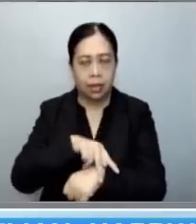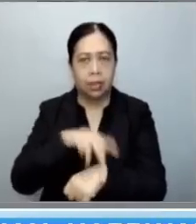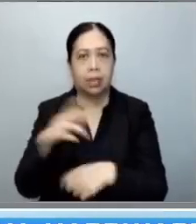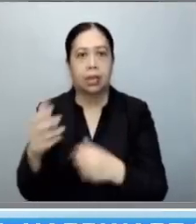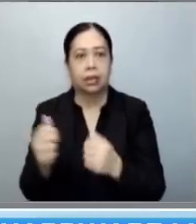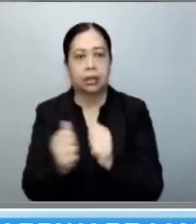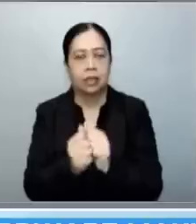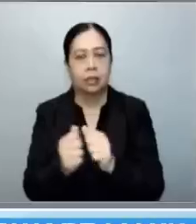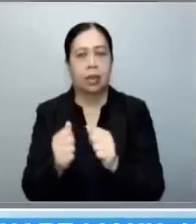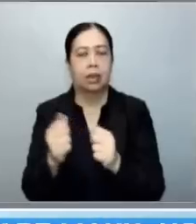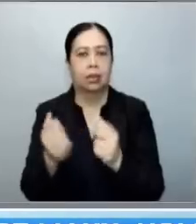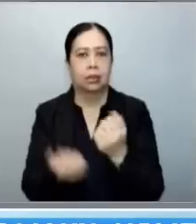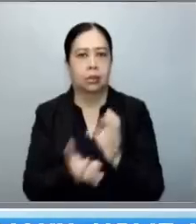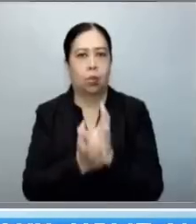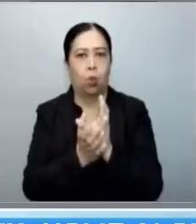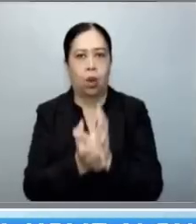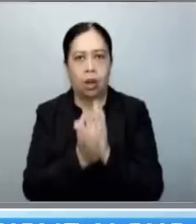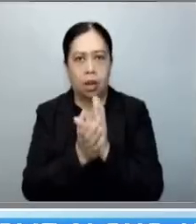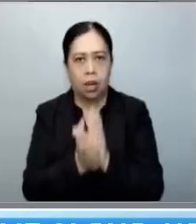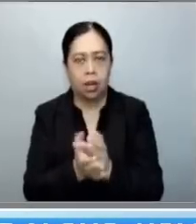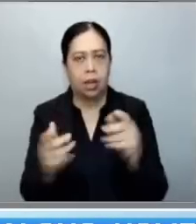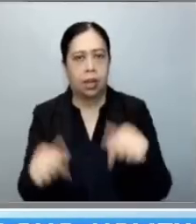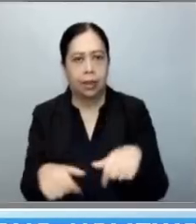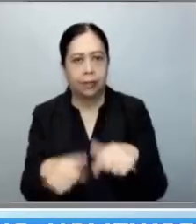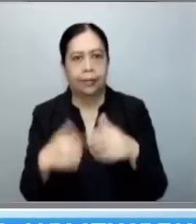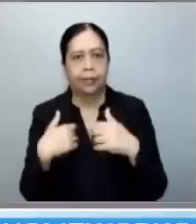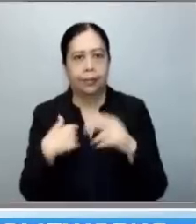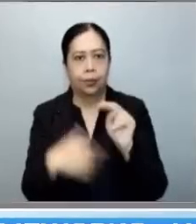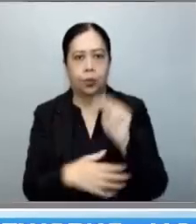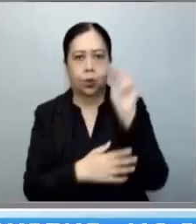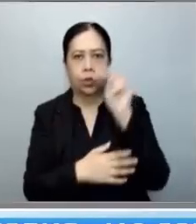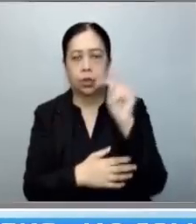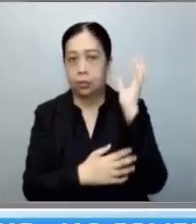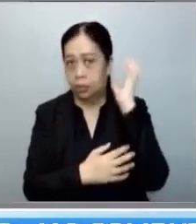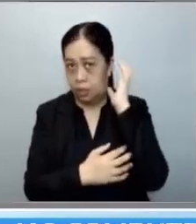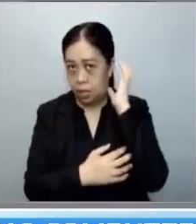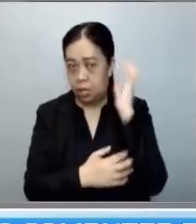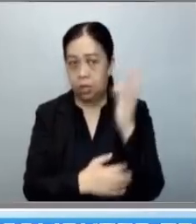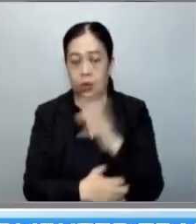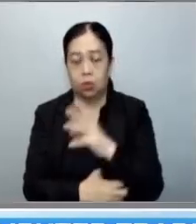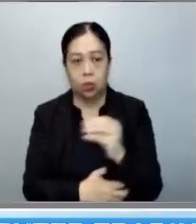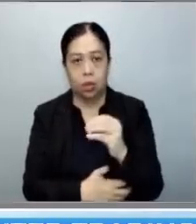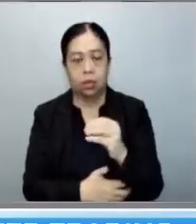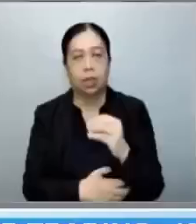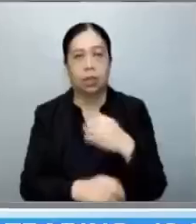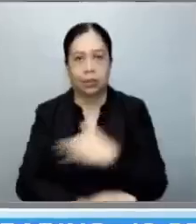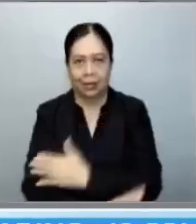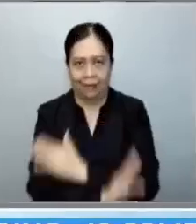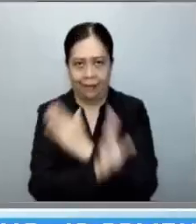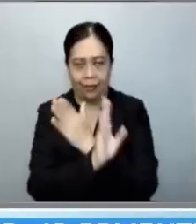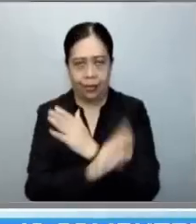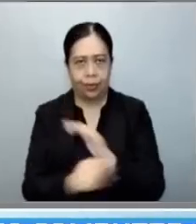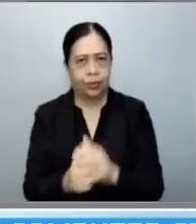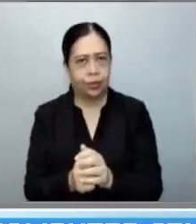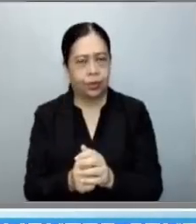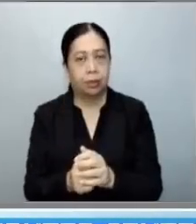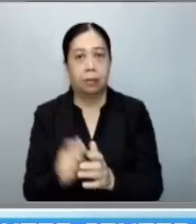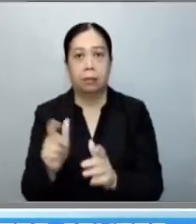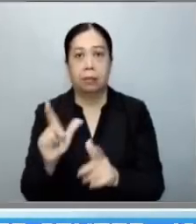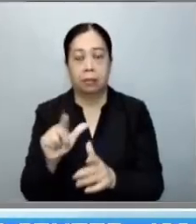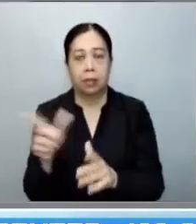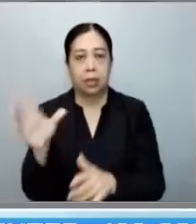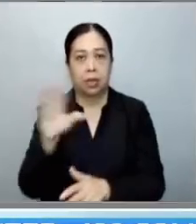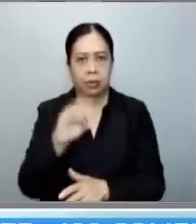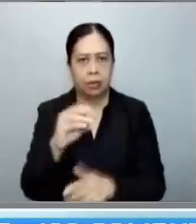Zamboanga Peninsula dito sa may northern Mindanao at sa Davao Region. Hanggang mamayang gabi, mataas